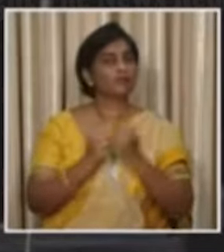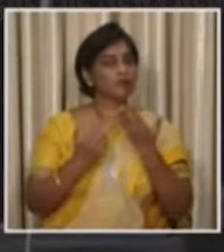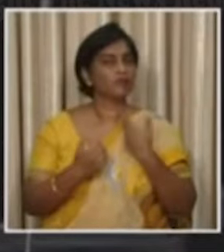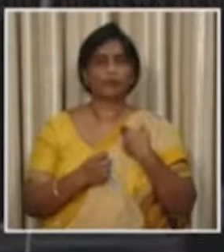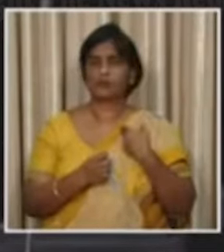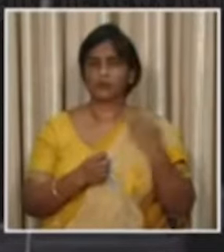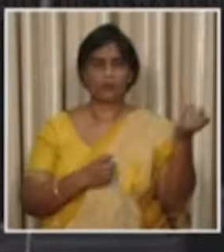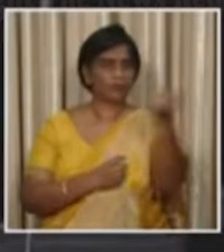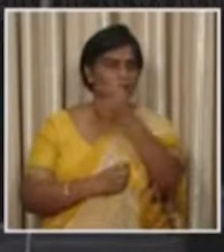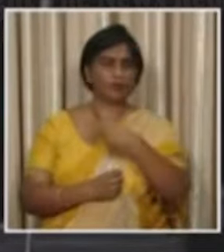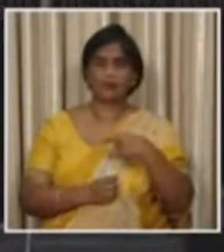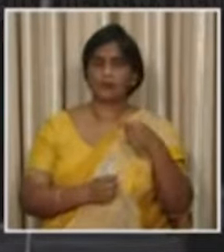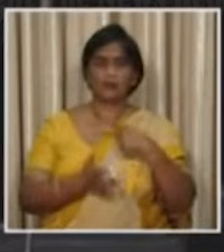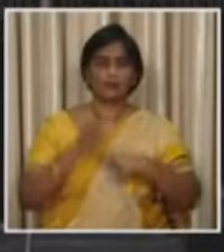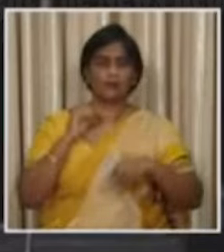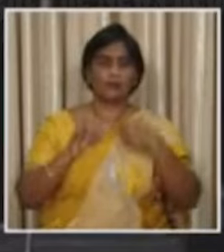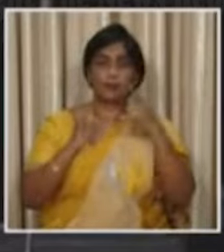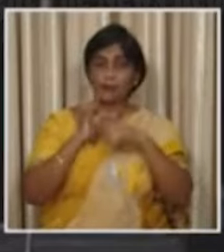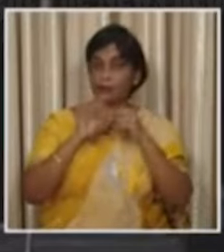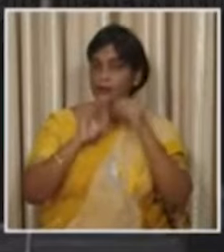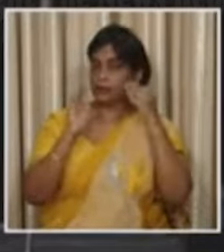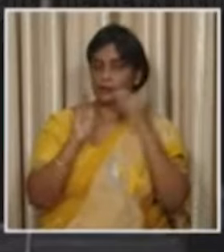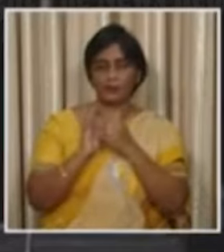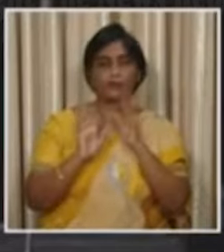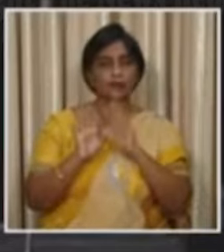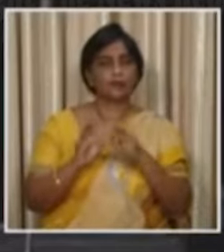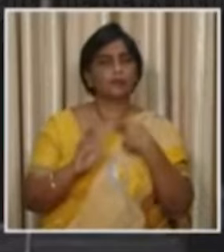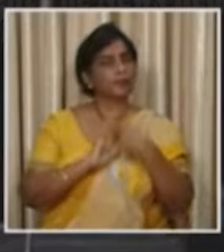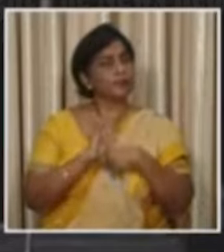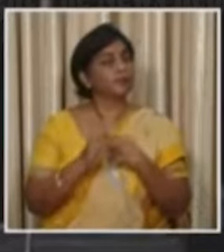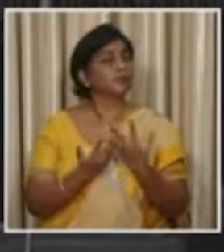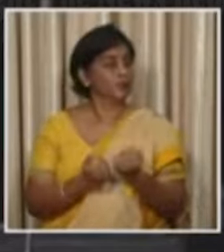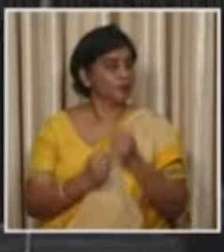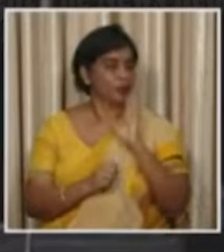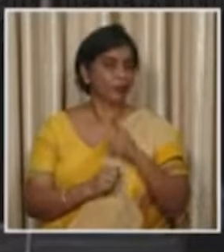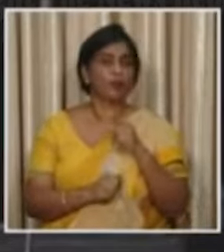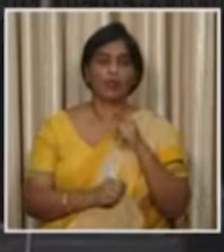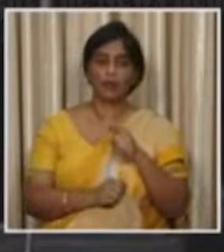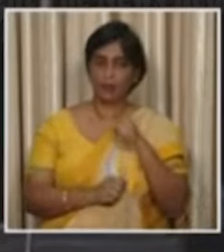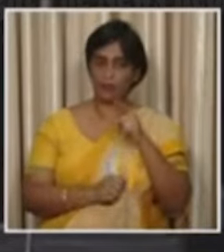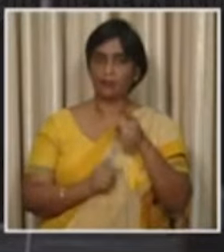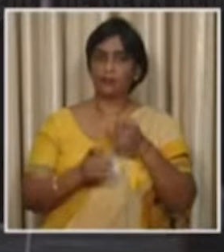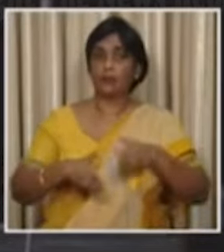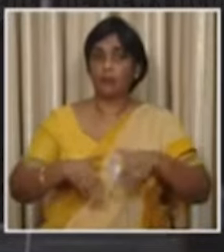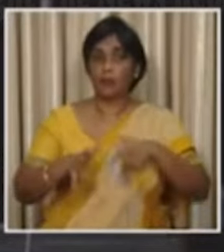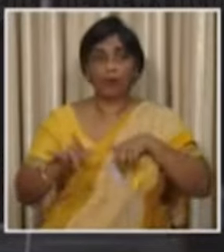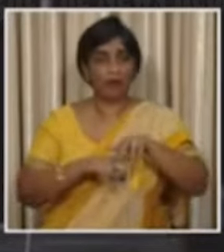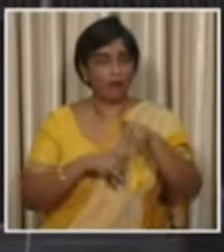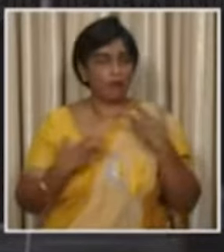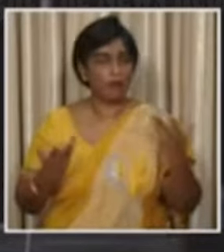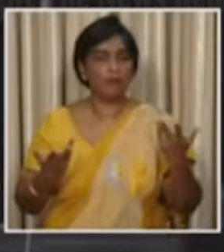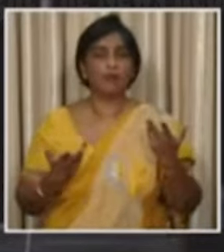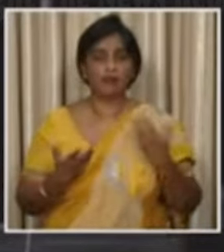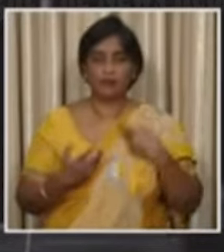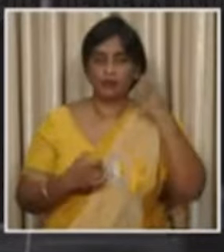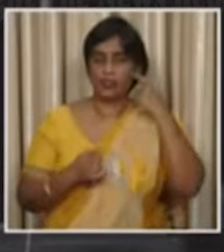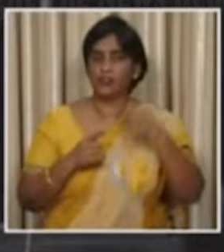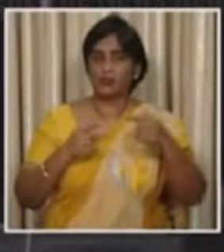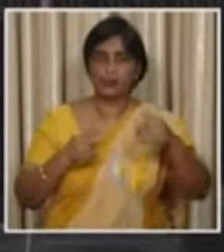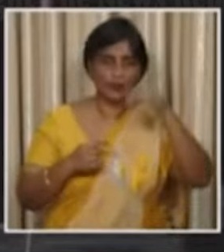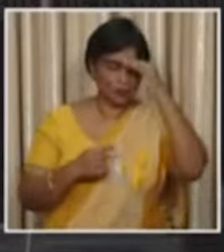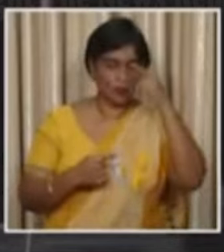මෙතන ඉන්න කිසිම කෙනෙක් දේශපාලන අරමුණක් එක්ක කියලා. ඒ වෙලාවේ රටේ අවශ්‍යතාවය තිබ්බේ. ඔබතුමාටත් පාර බහලා යන්න බැරි වුණා. අපිට මතකයි විපක්ෂ